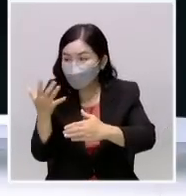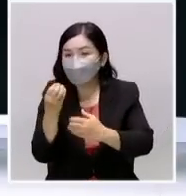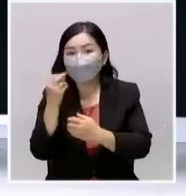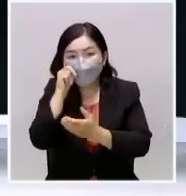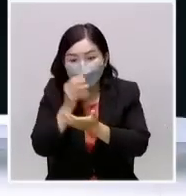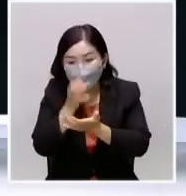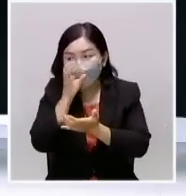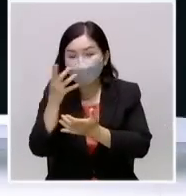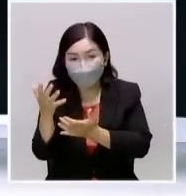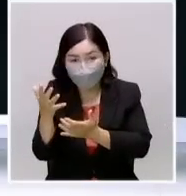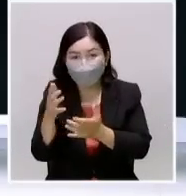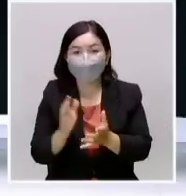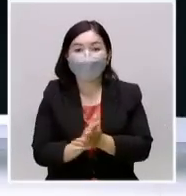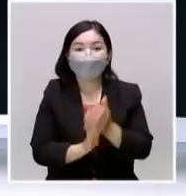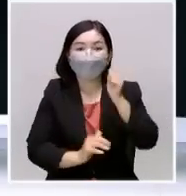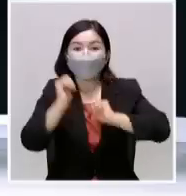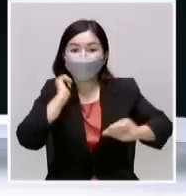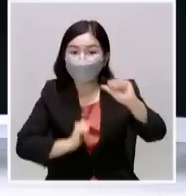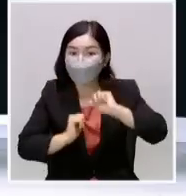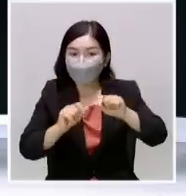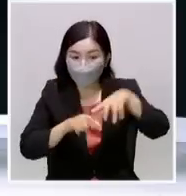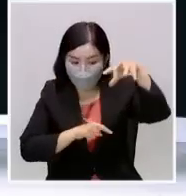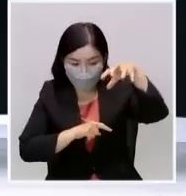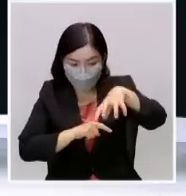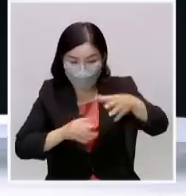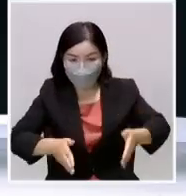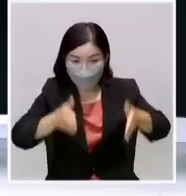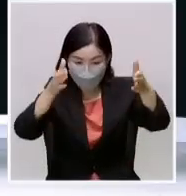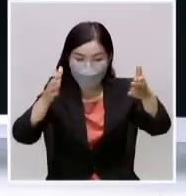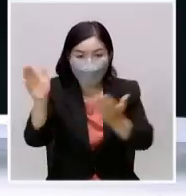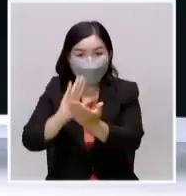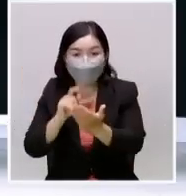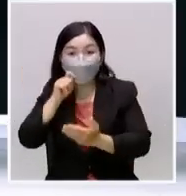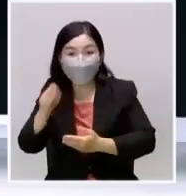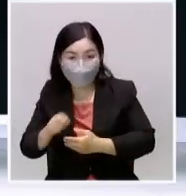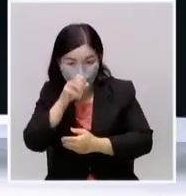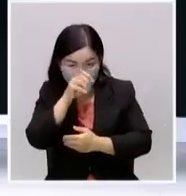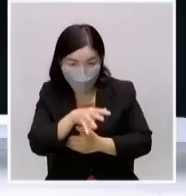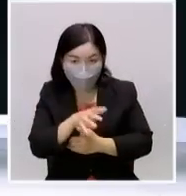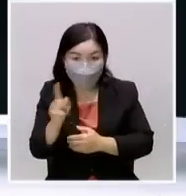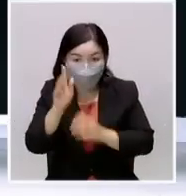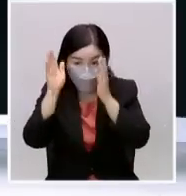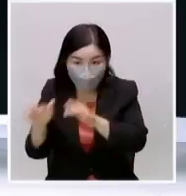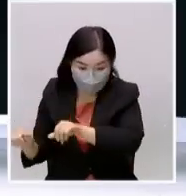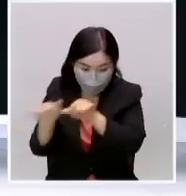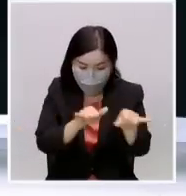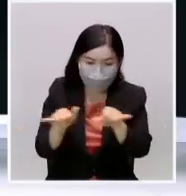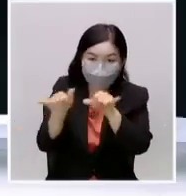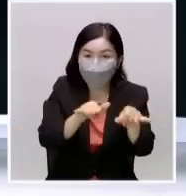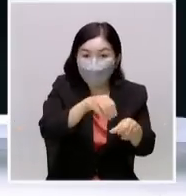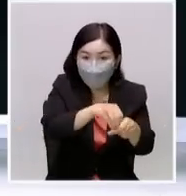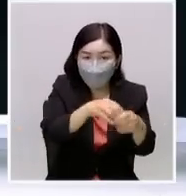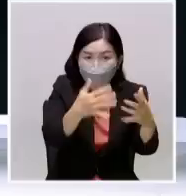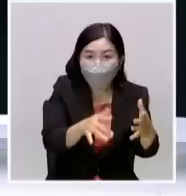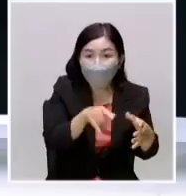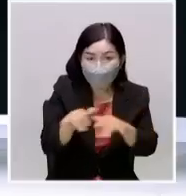ารนะคะขณะเดียวกันค่ะโรงละครจะเป็นจุดที่ทางการยูเครนเนี่ยเขาออกมาอ้างอิงว่าจะมีผู้ลี้ภัยต้องการจะหนีภัยส